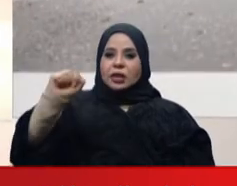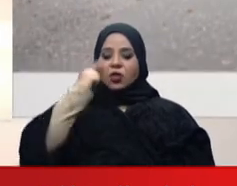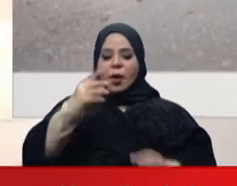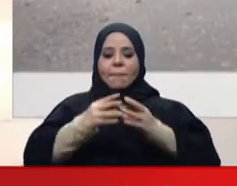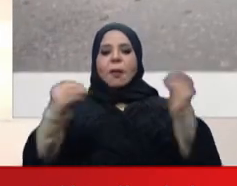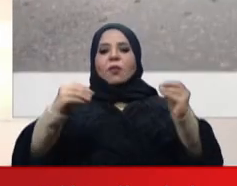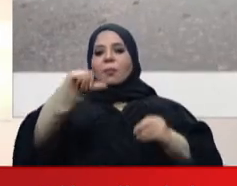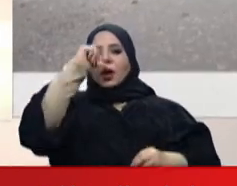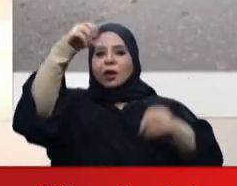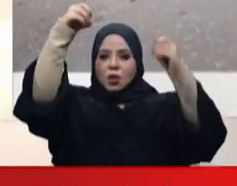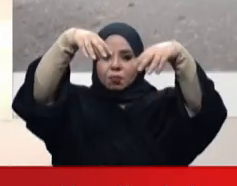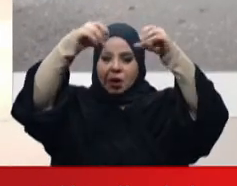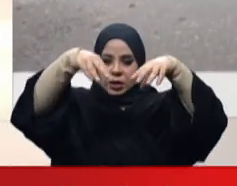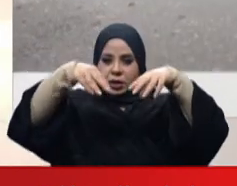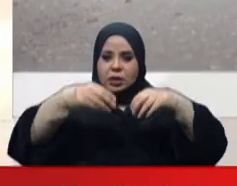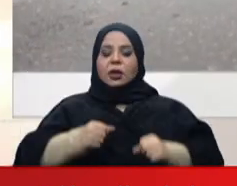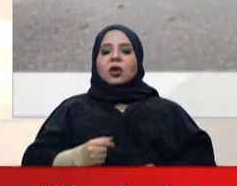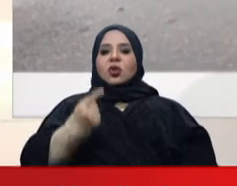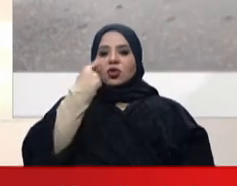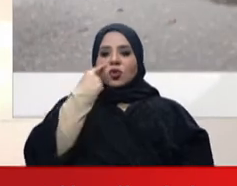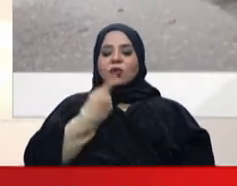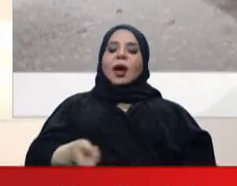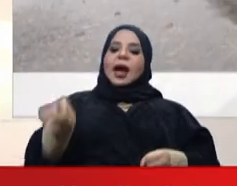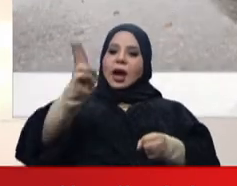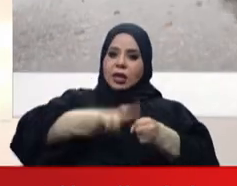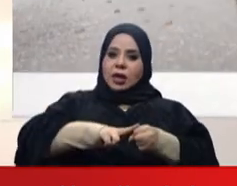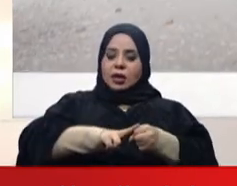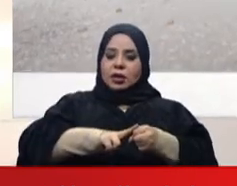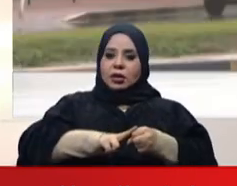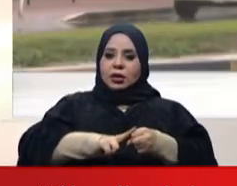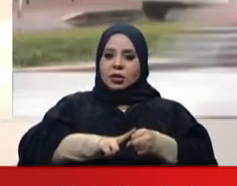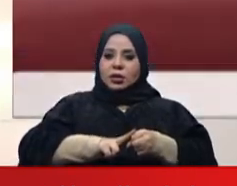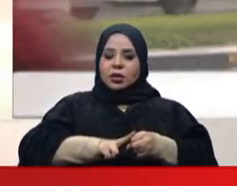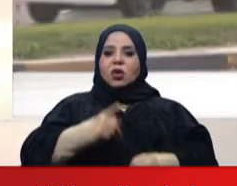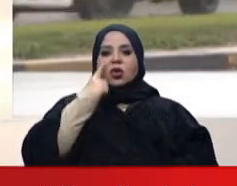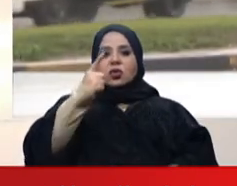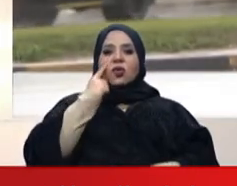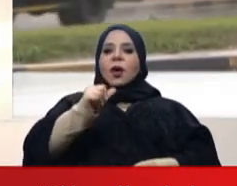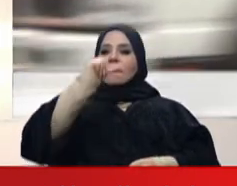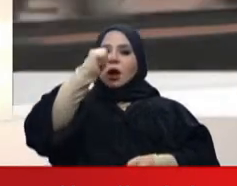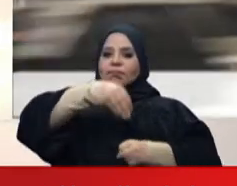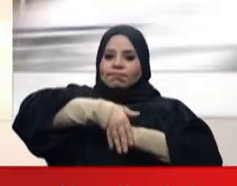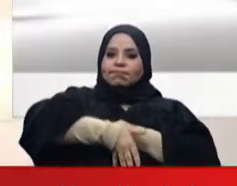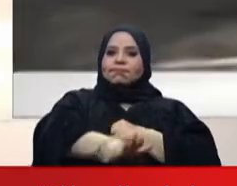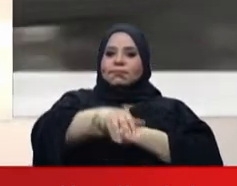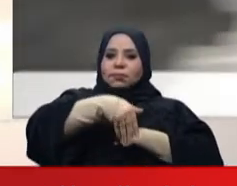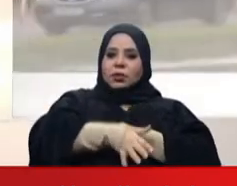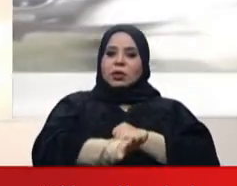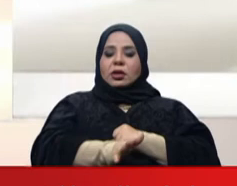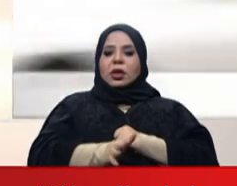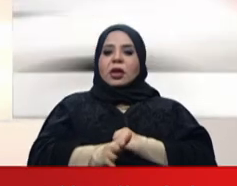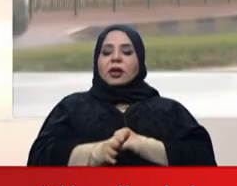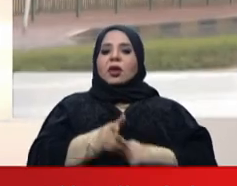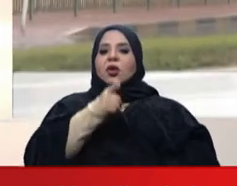الأمطار المياه المتجمعة لأقرب مخرج مائي، حيث يتم تصريف المياه في الوديان أو البحر أو